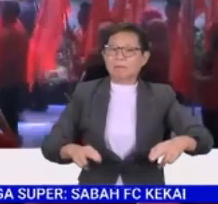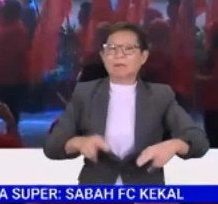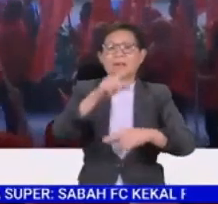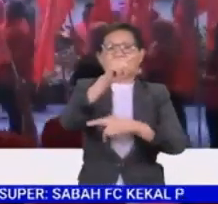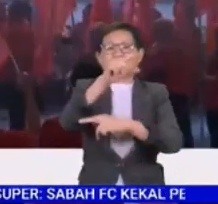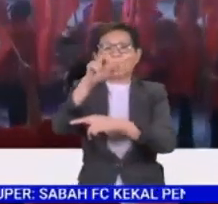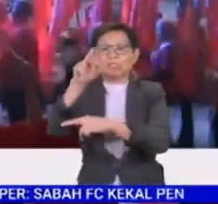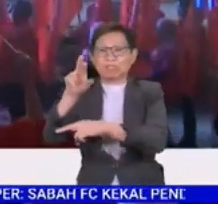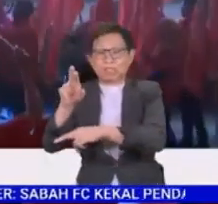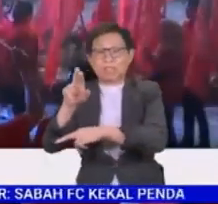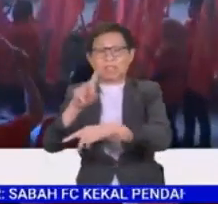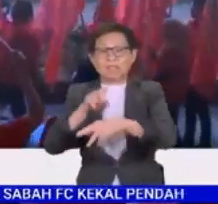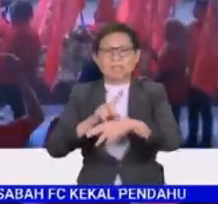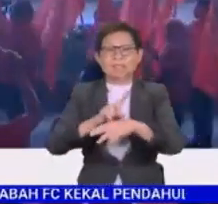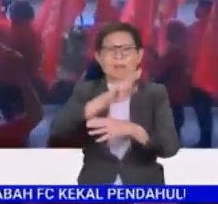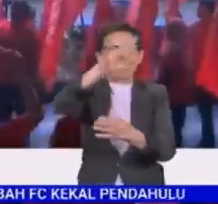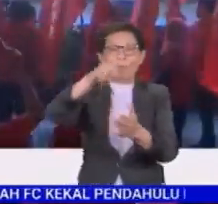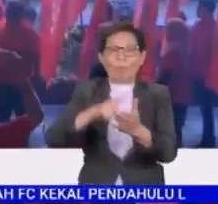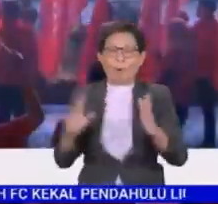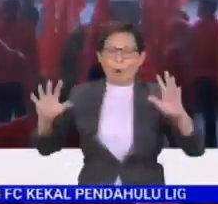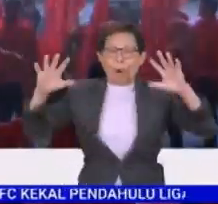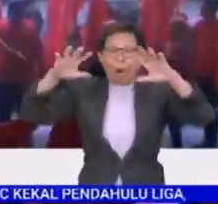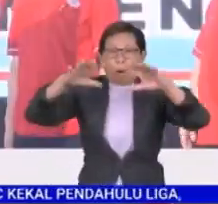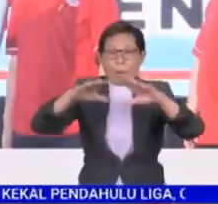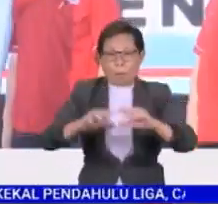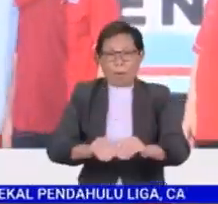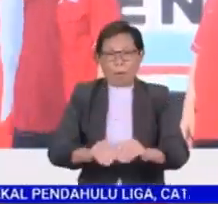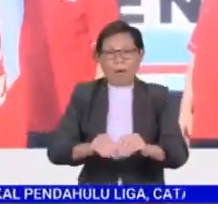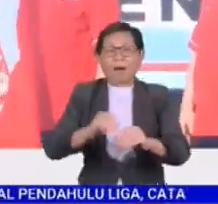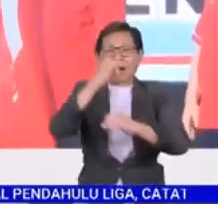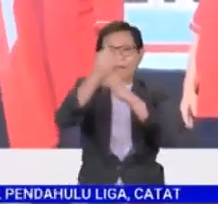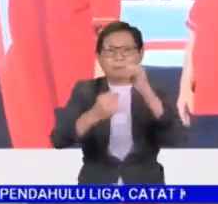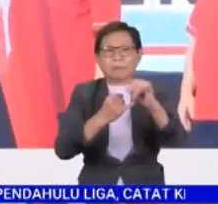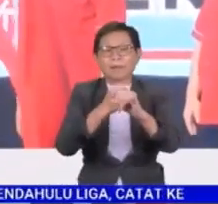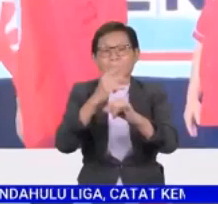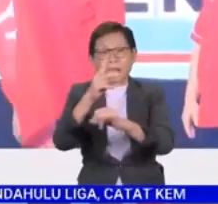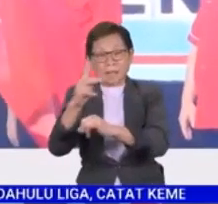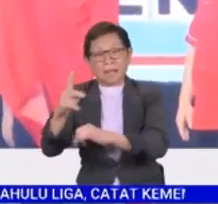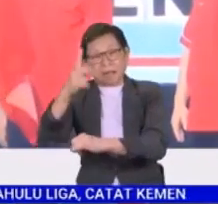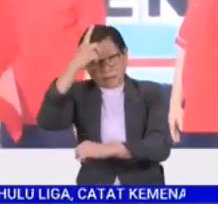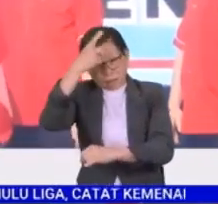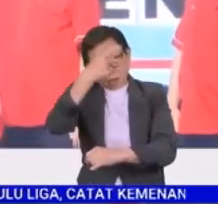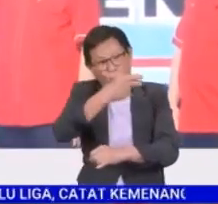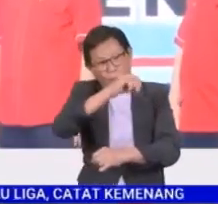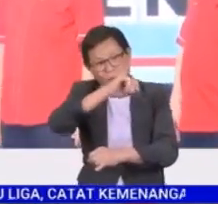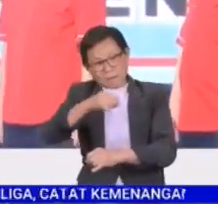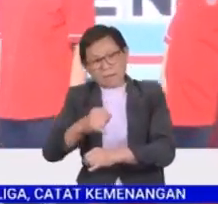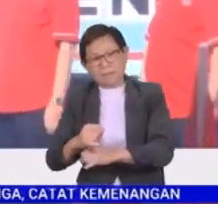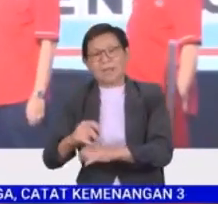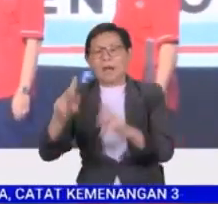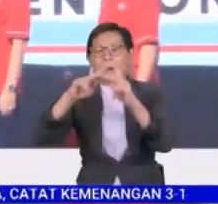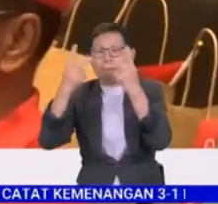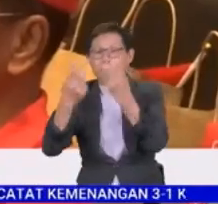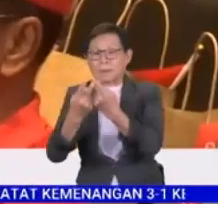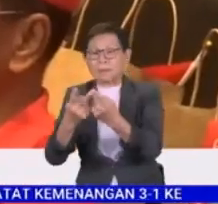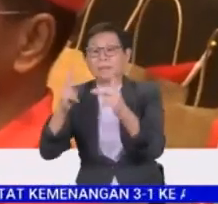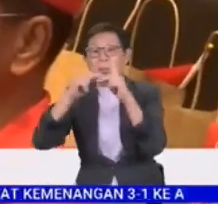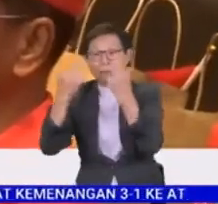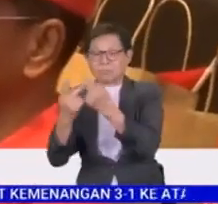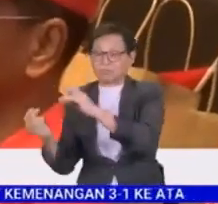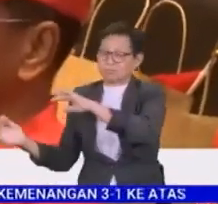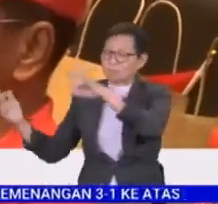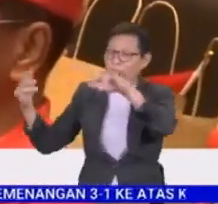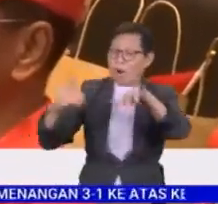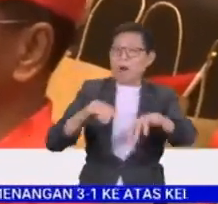gagasan rakyat di pusat convention antara bangsa Kota Kinabalu tambah Datu Haji kehadiran party party bersifat